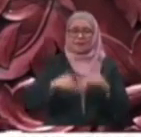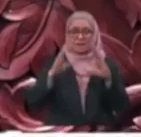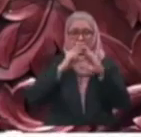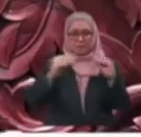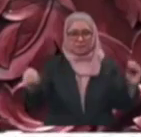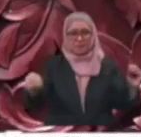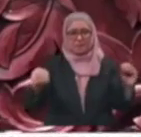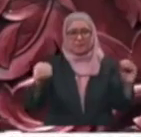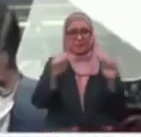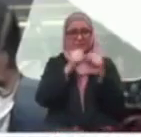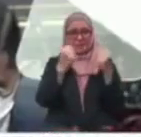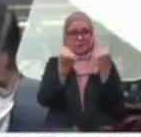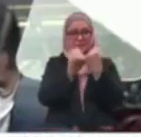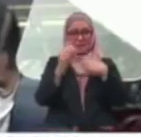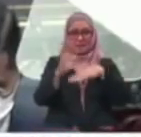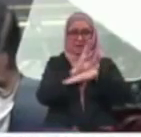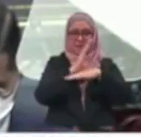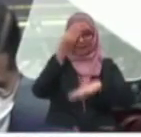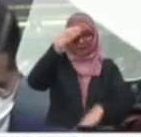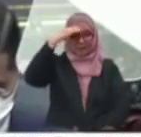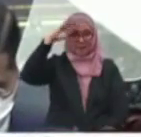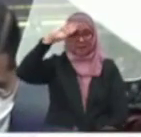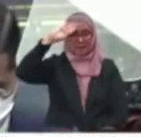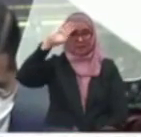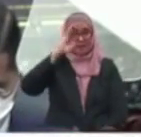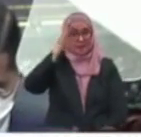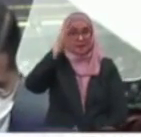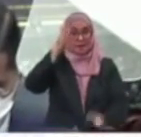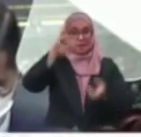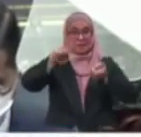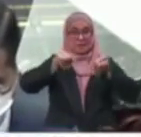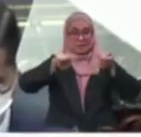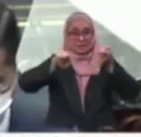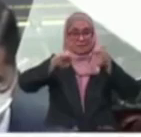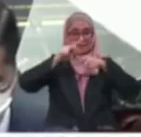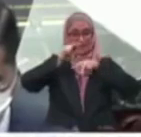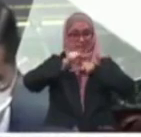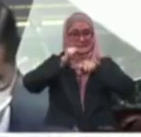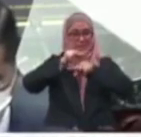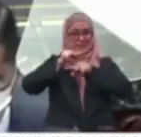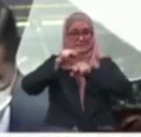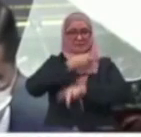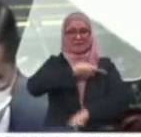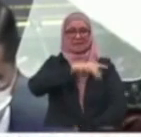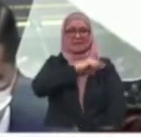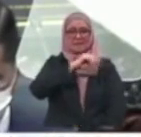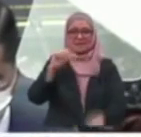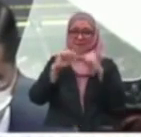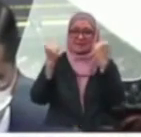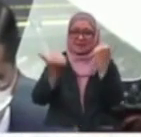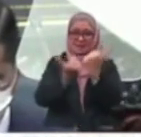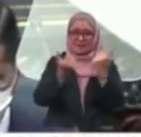pemilikan oleh Serikat Bumiputera akan dikawal video oleh kementerian dan edisi